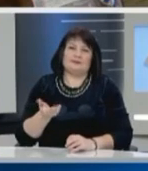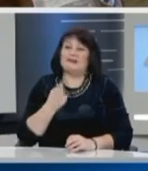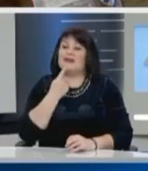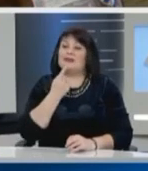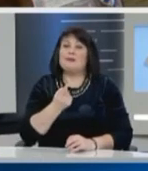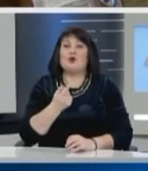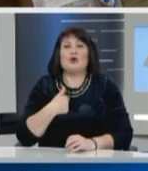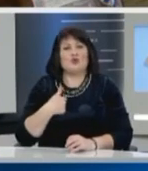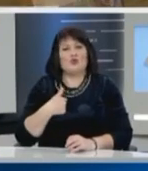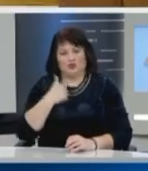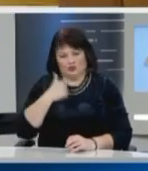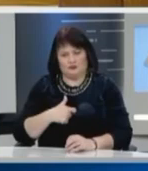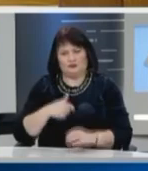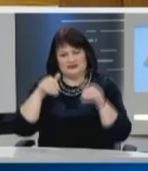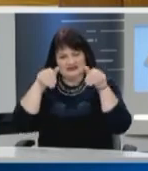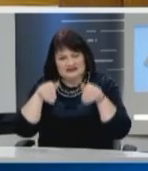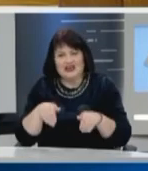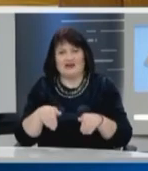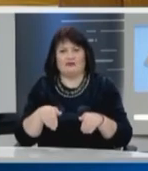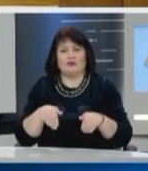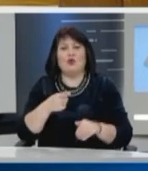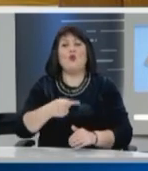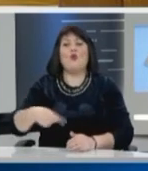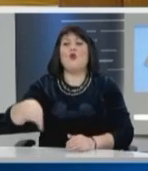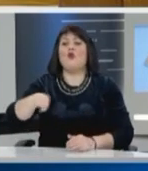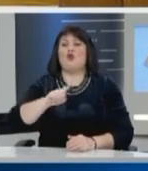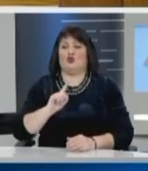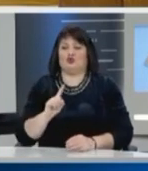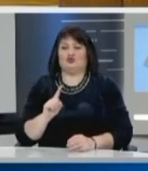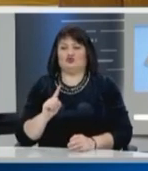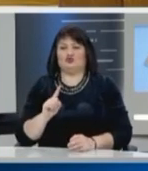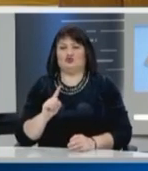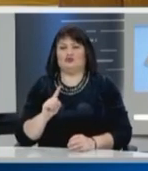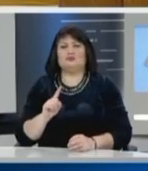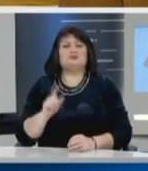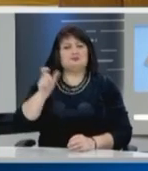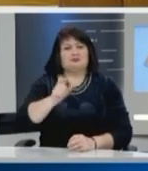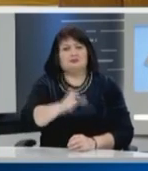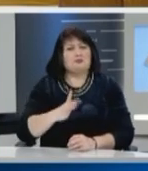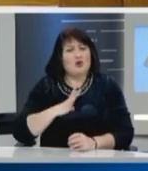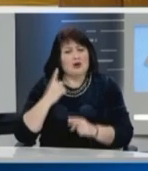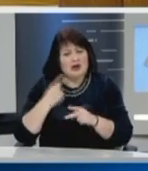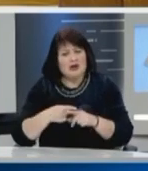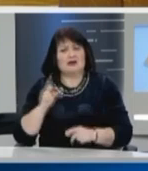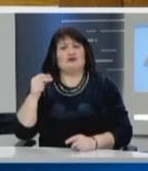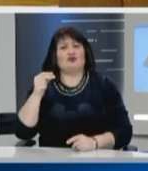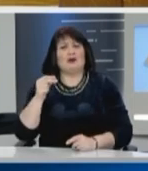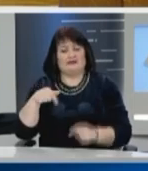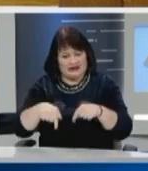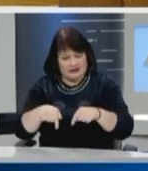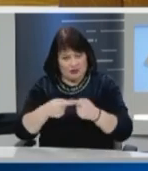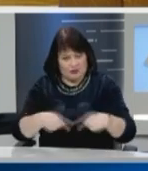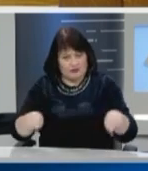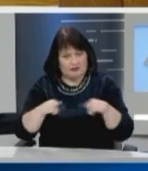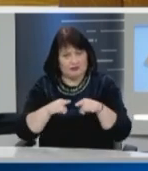θα πω ότι σέβομαι όλους εκείνους, τους πολίτες, τους απλούς, αλλά και τους βουλευτές αυτή εδώ